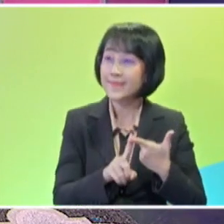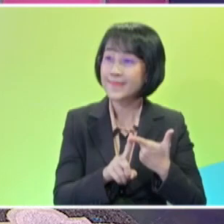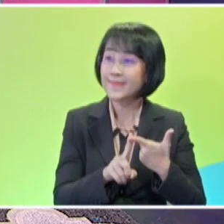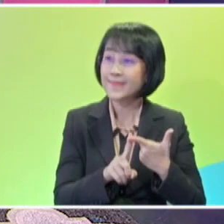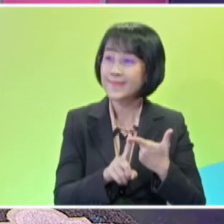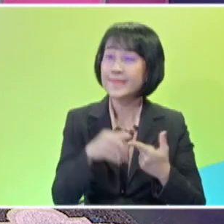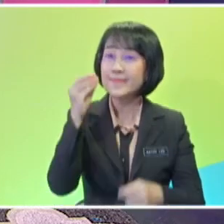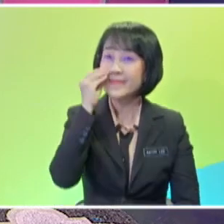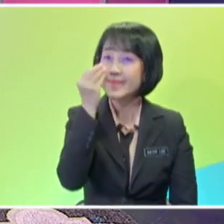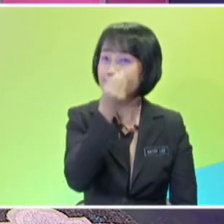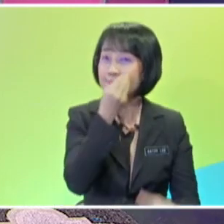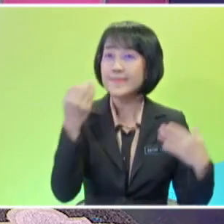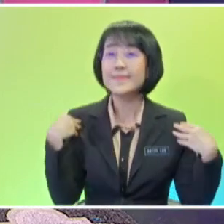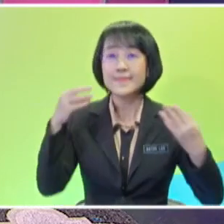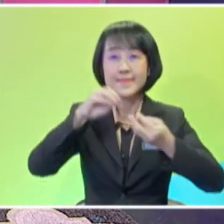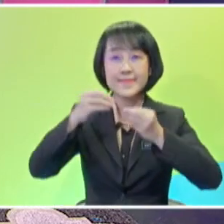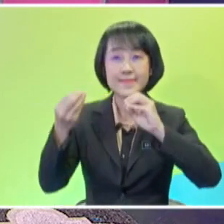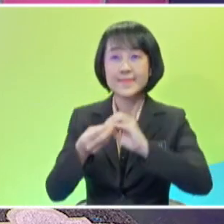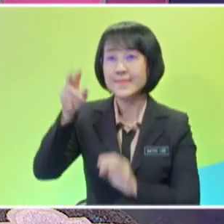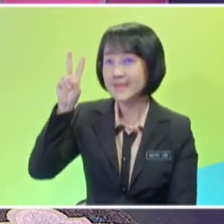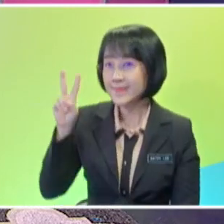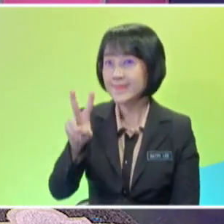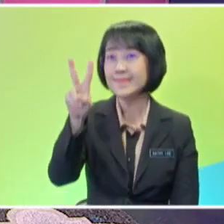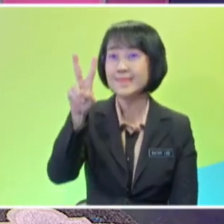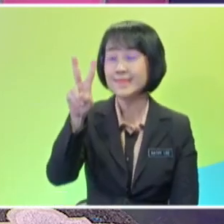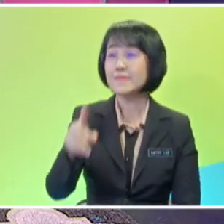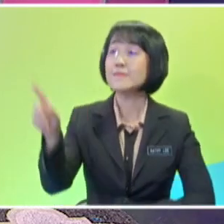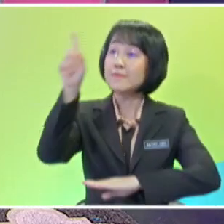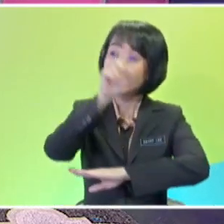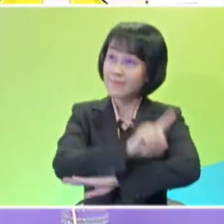nomor dua oke Hari